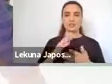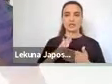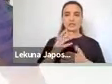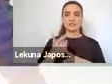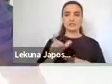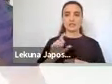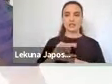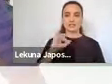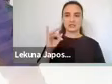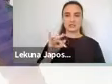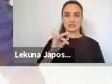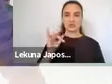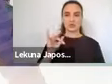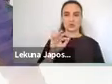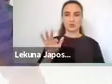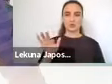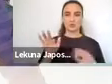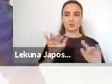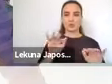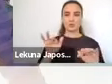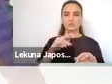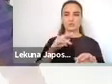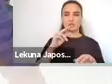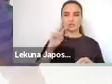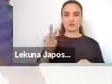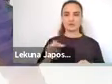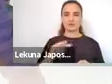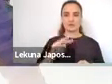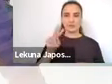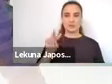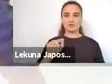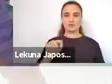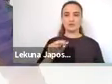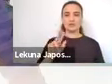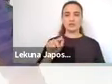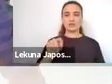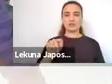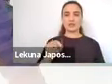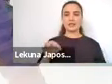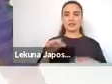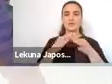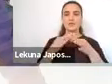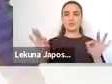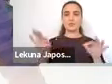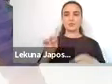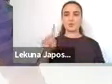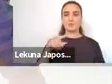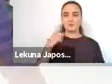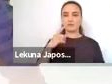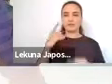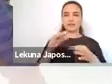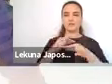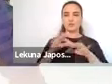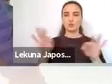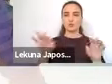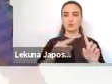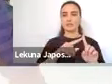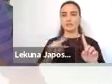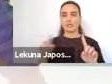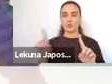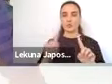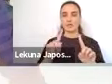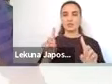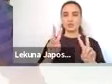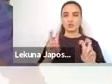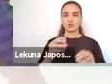ძალიან საინტერესო პროცესი დასაკვირვებლად და აი თავისუფლება რო ვთქვი, რომ თავისუფალი მიმდინარეობა რას